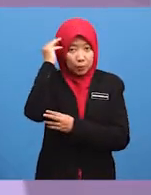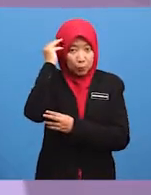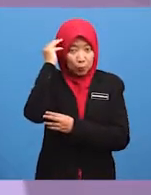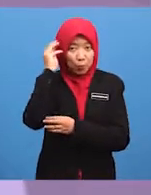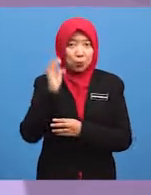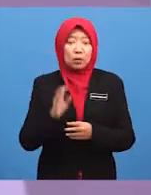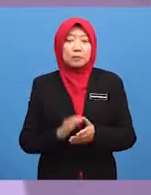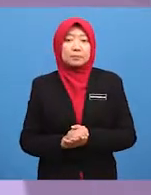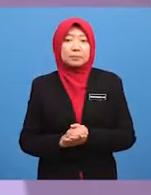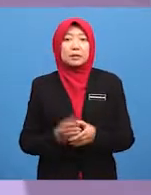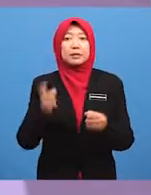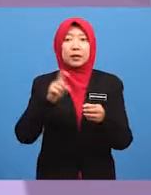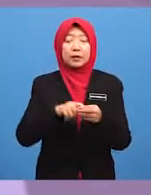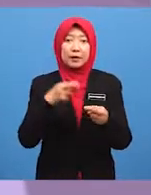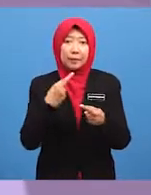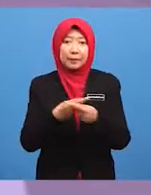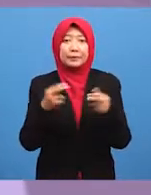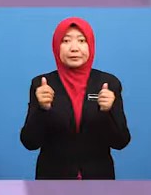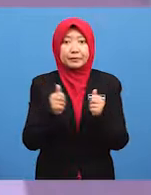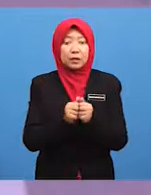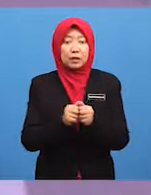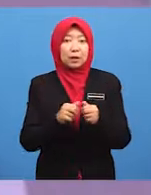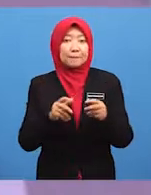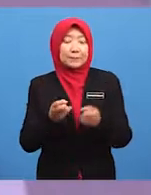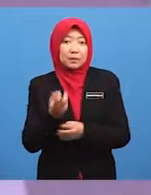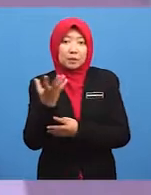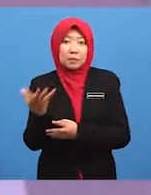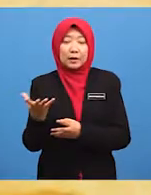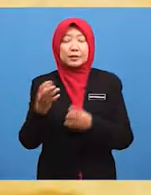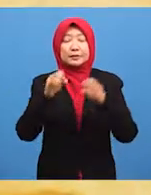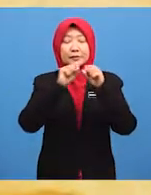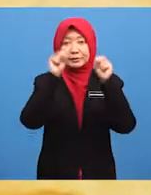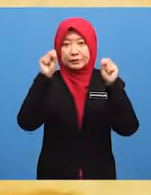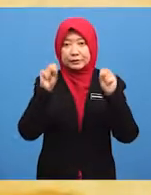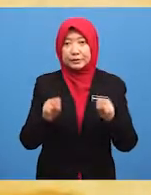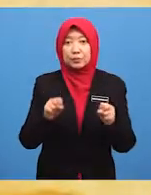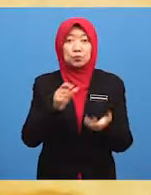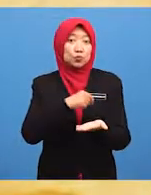bahasa berkait rapat dengan perkembangan sistem tulisan.